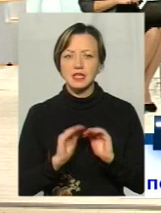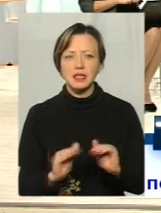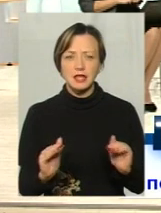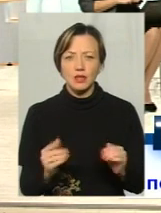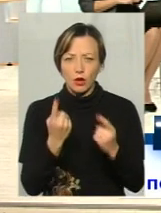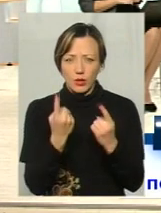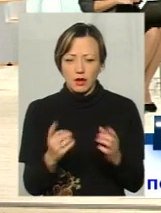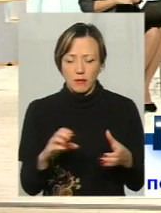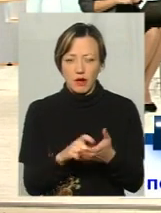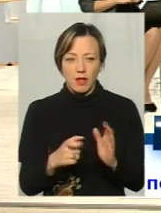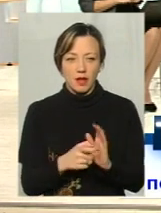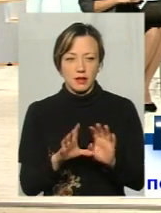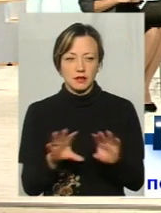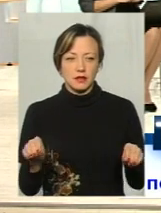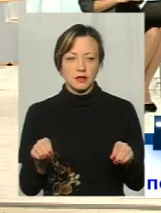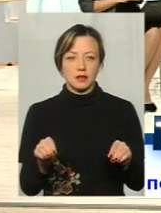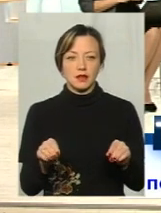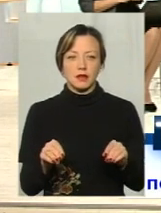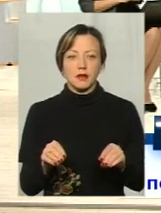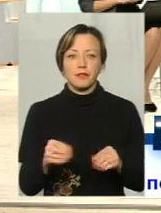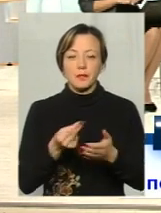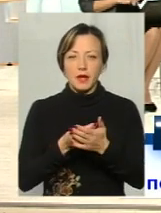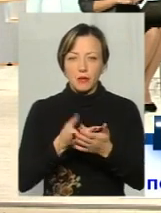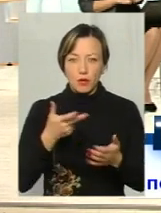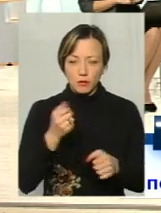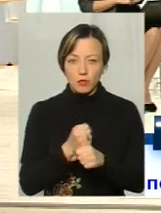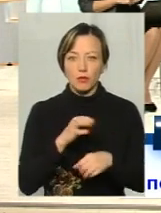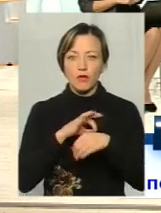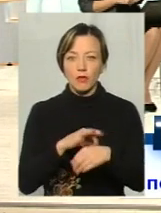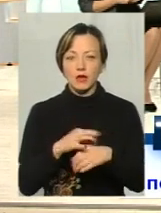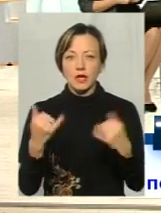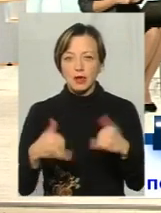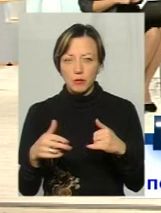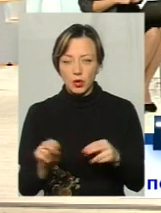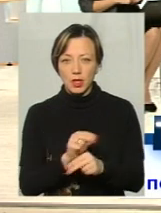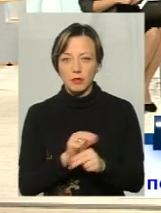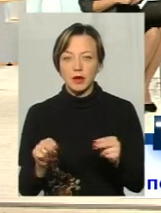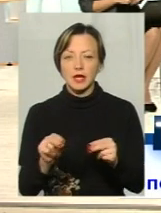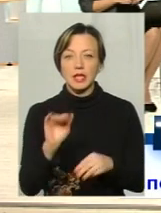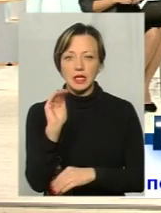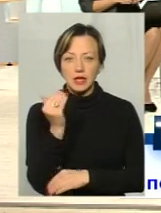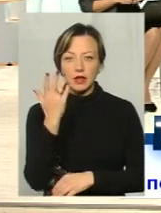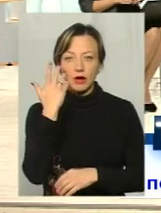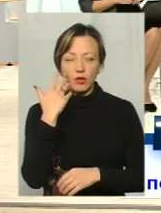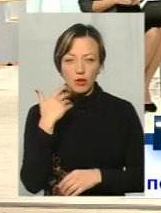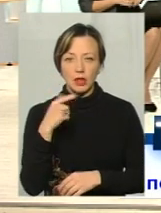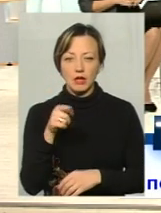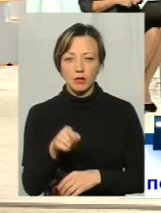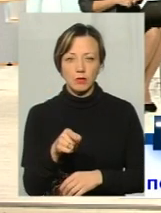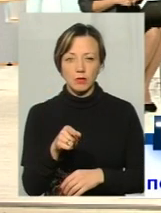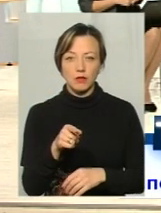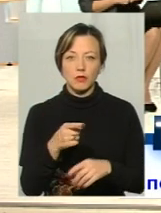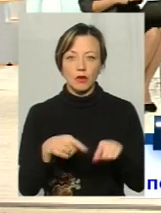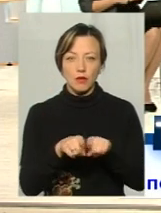от в одній палаті, вони і біопсію проводять, вони і проводять хіміотерапію. І дитина, коли він